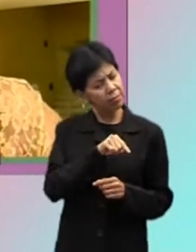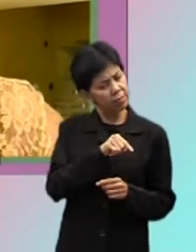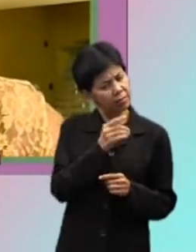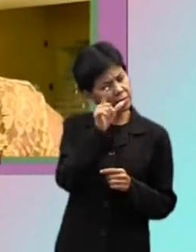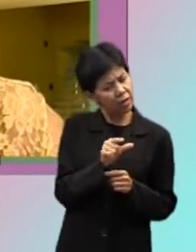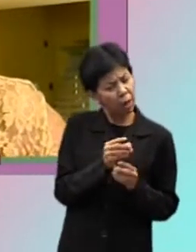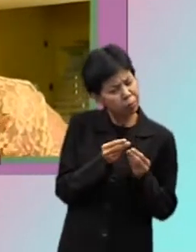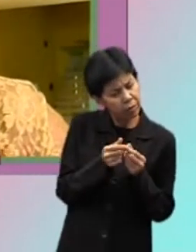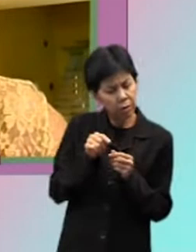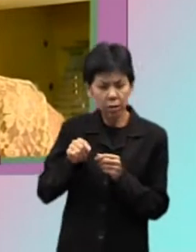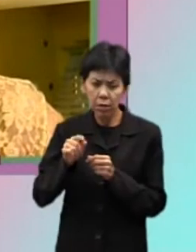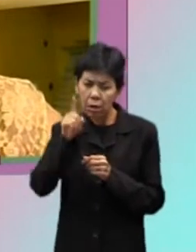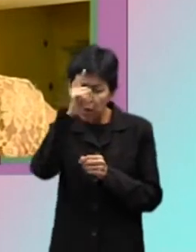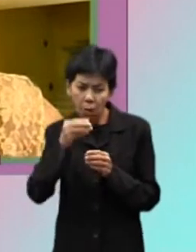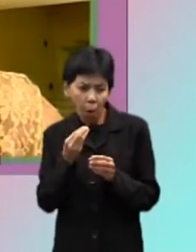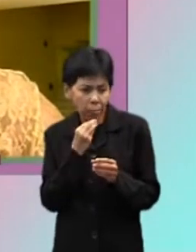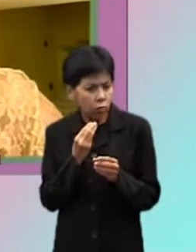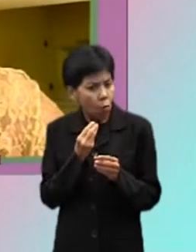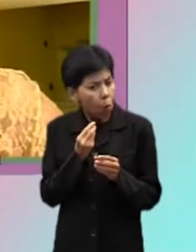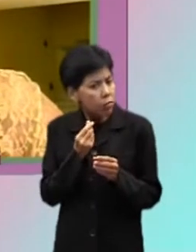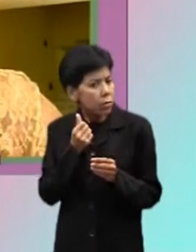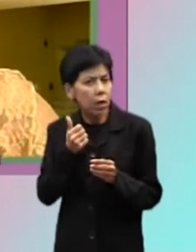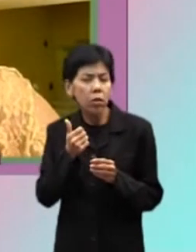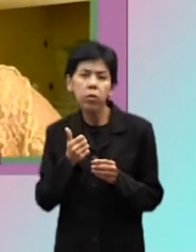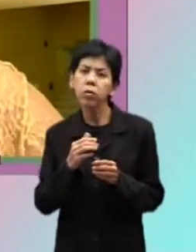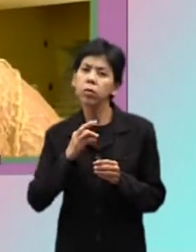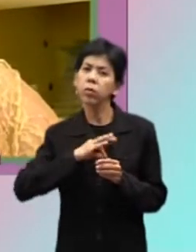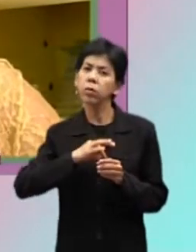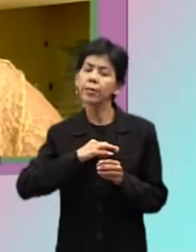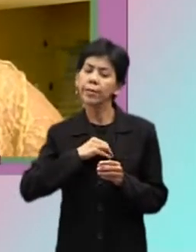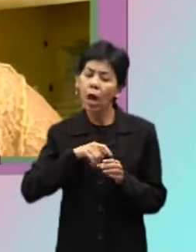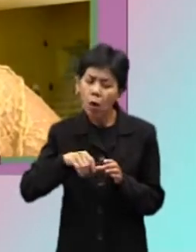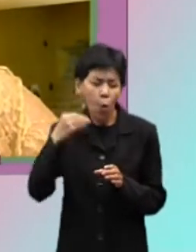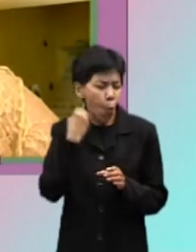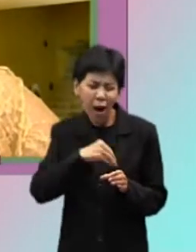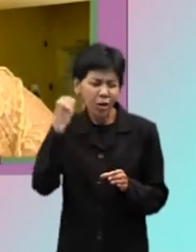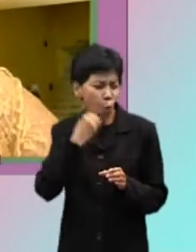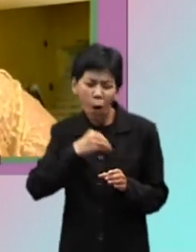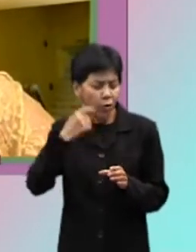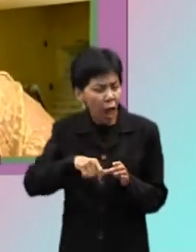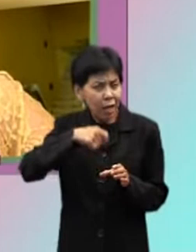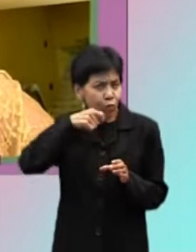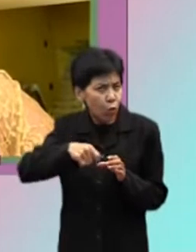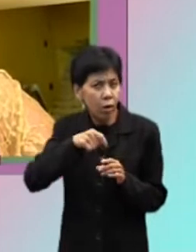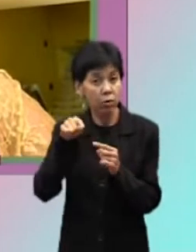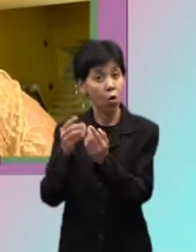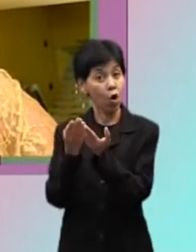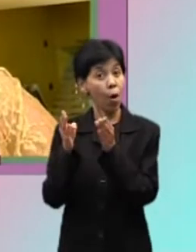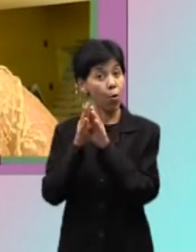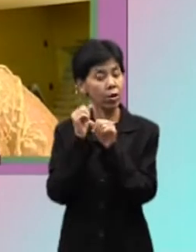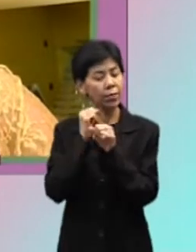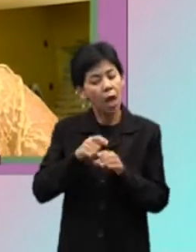ไอศกรีมมันไม่ใช่ก็เลยคุยทานไอศกรีมร้านนี้ทานทุกวันค่ะเพราะเป็นครอบครัวท